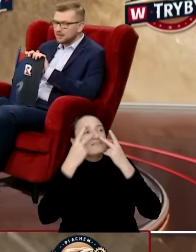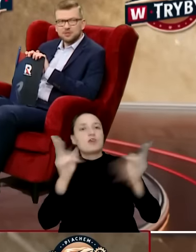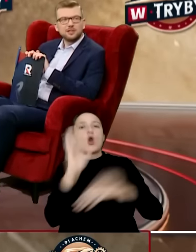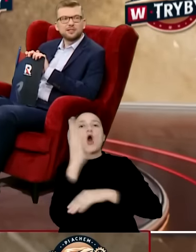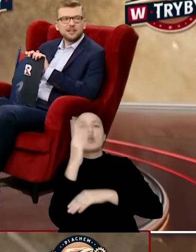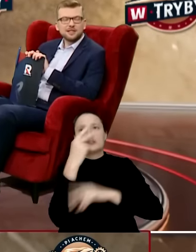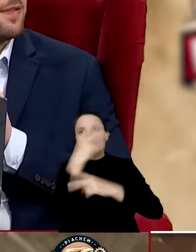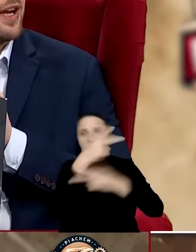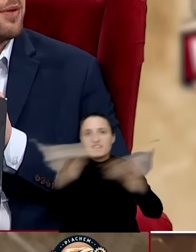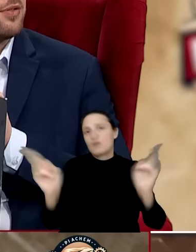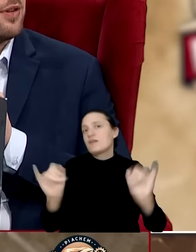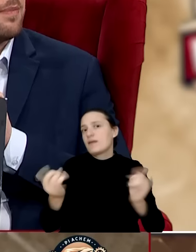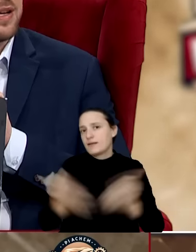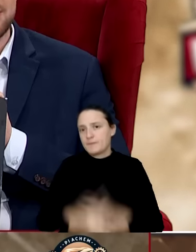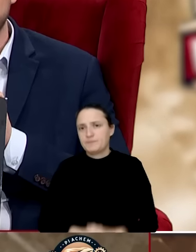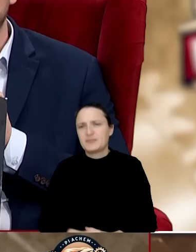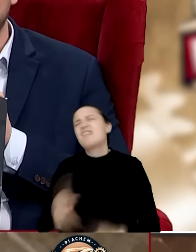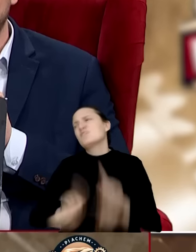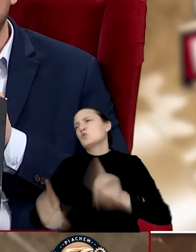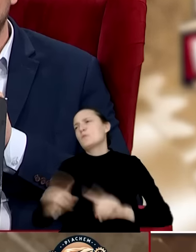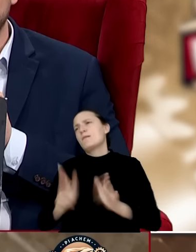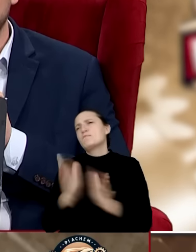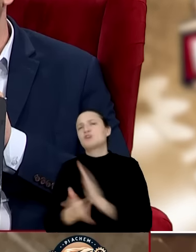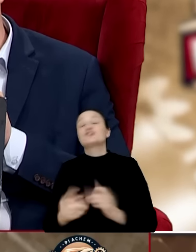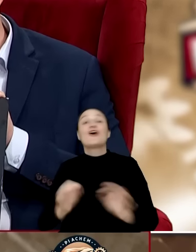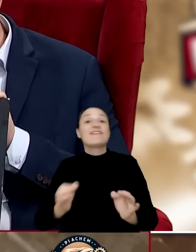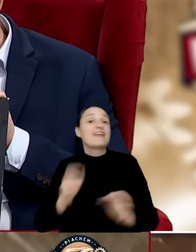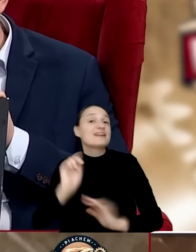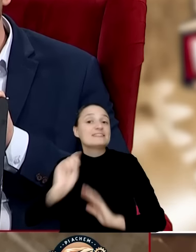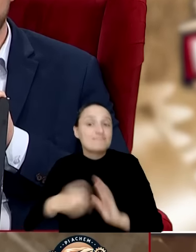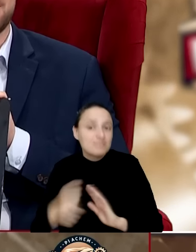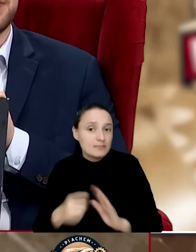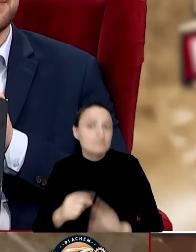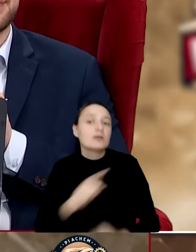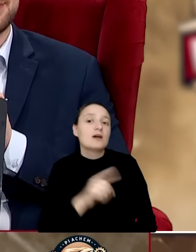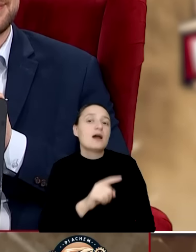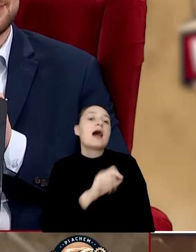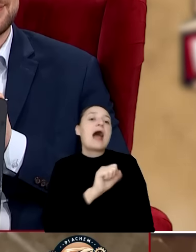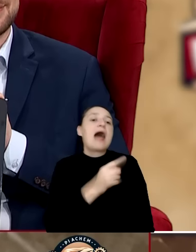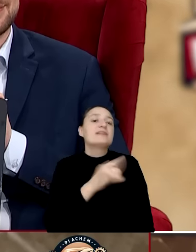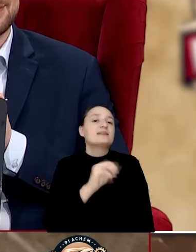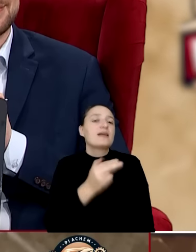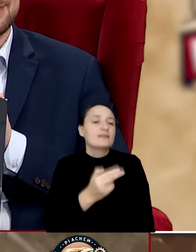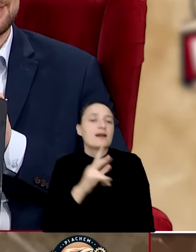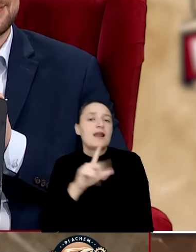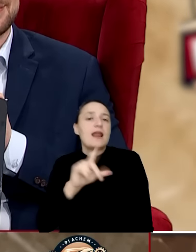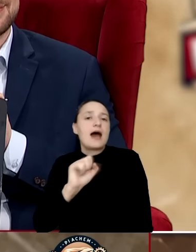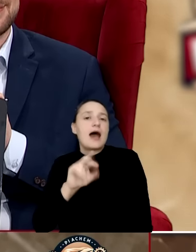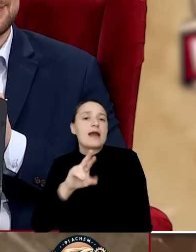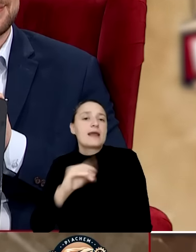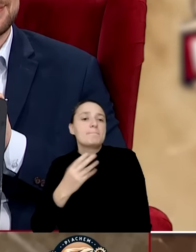proste i myślę, że teraz fragment, który bardzo się spodoba Adrianowi Klarenbachowi.